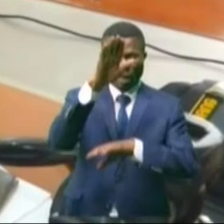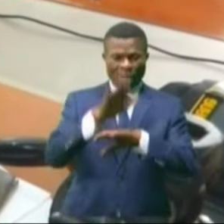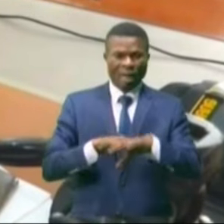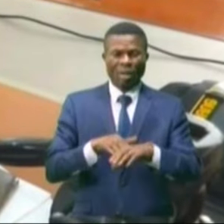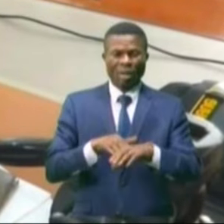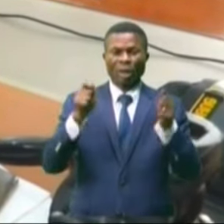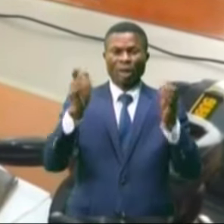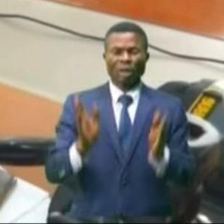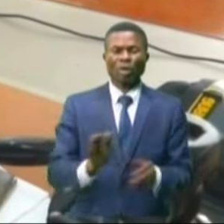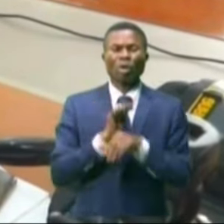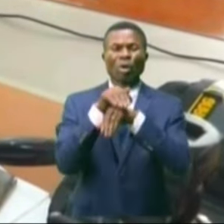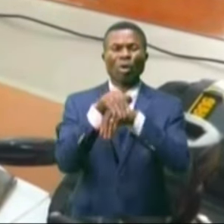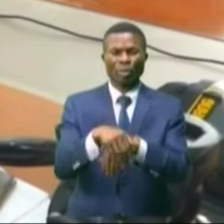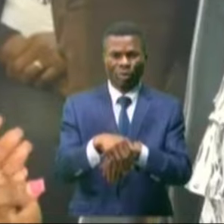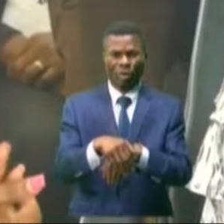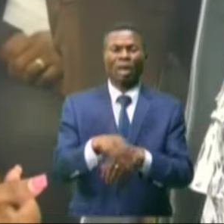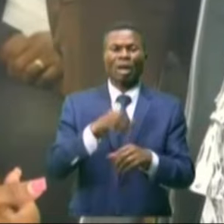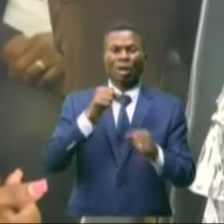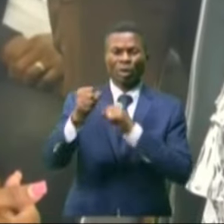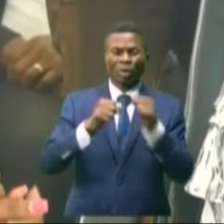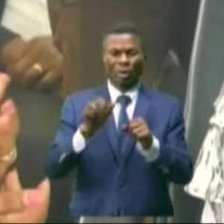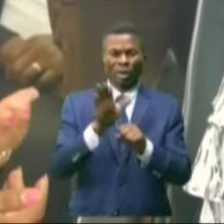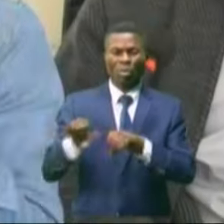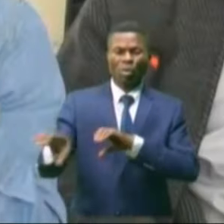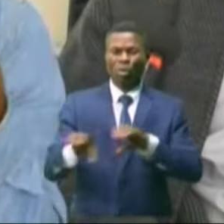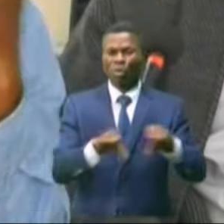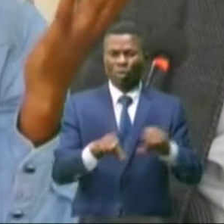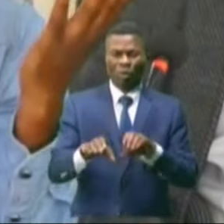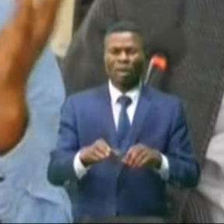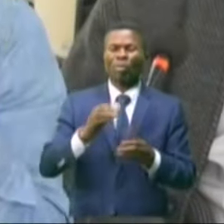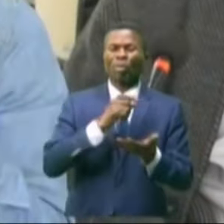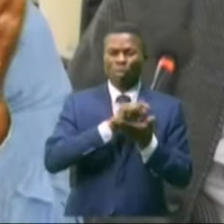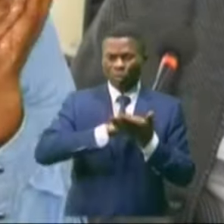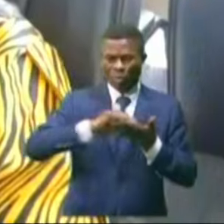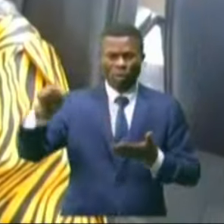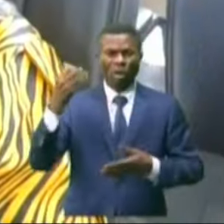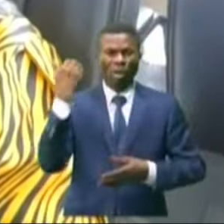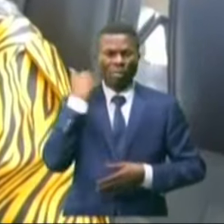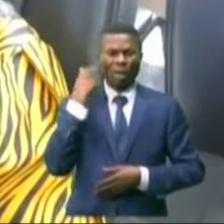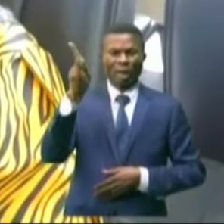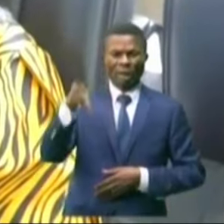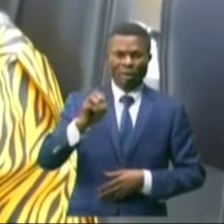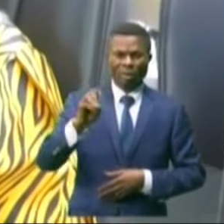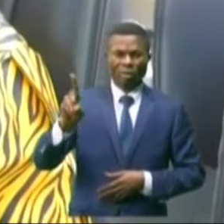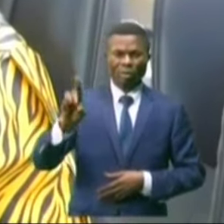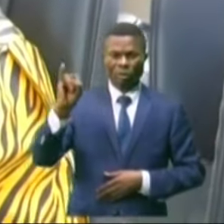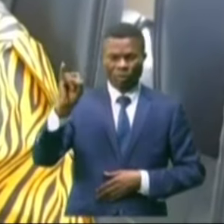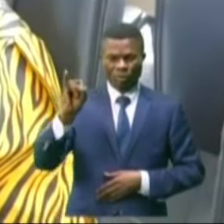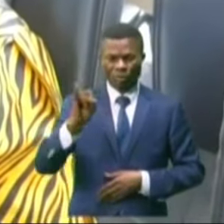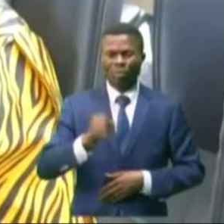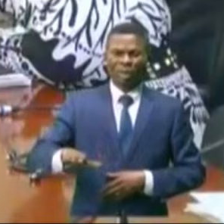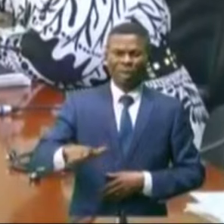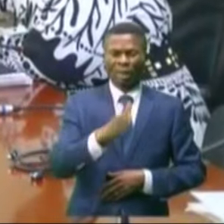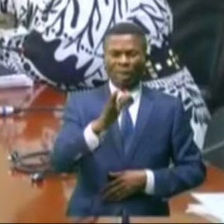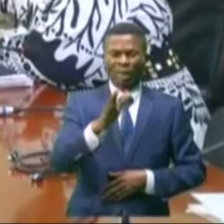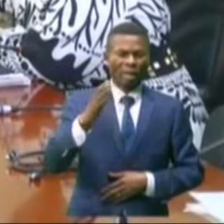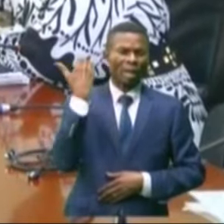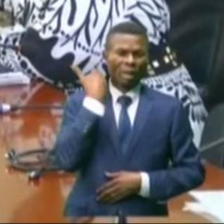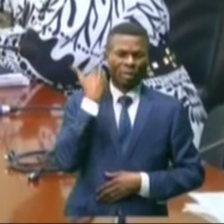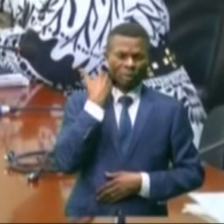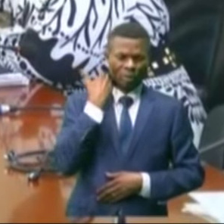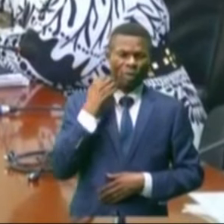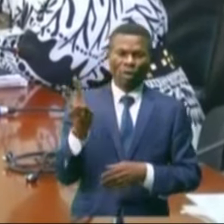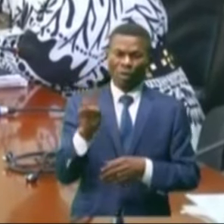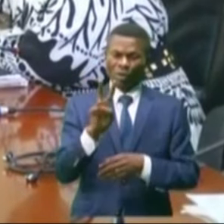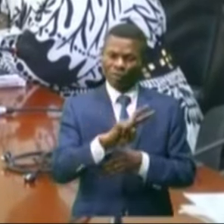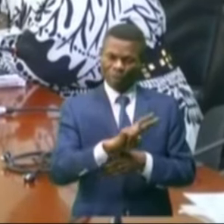journalistes à s'impliquer dans la lutte multisectorielle pour l'éradication de la polio et la circulation du poliovirus de